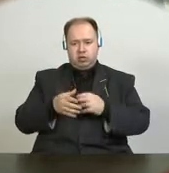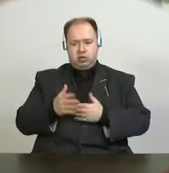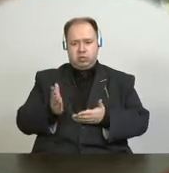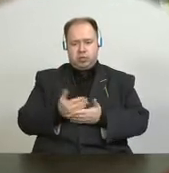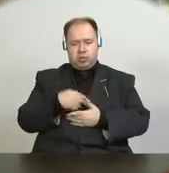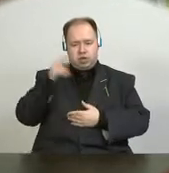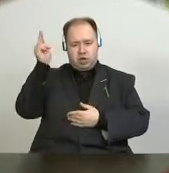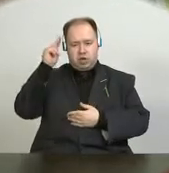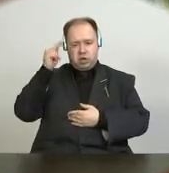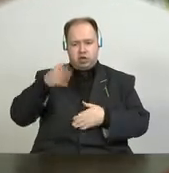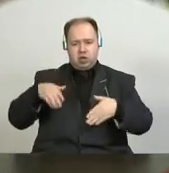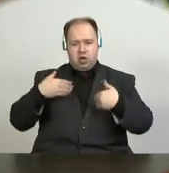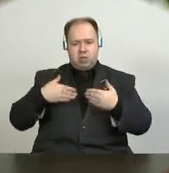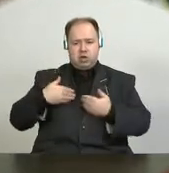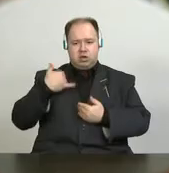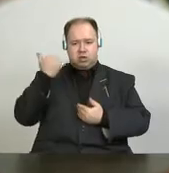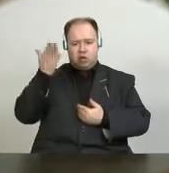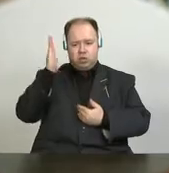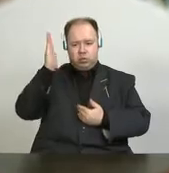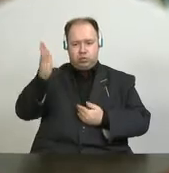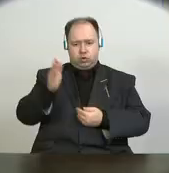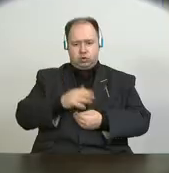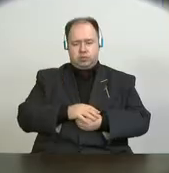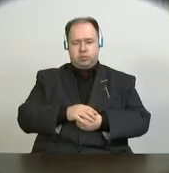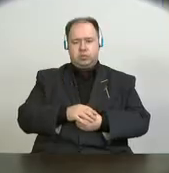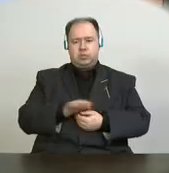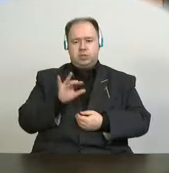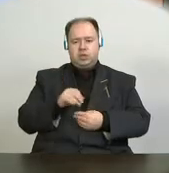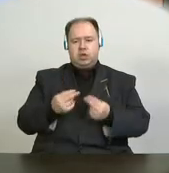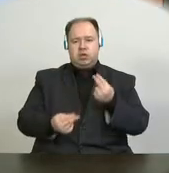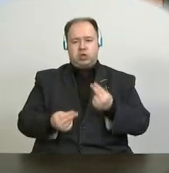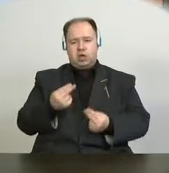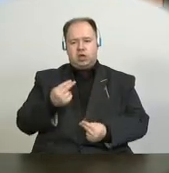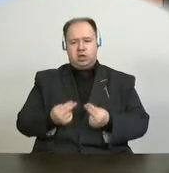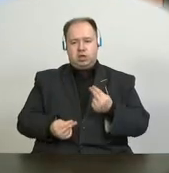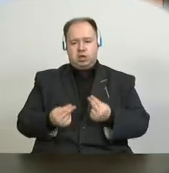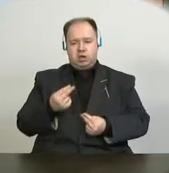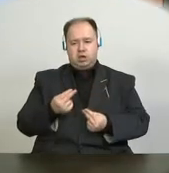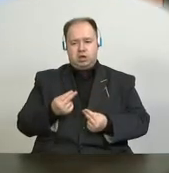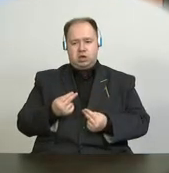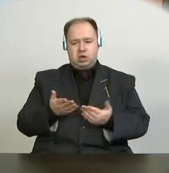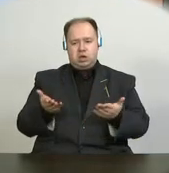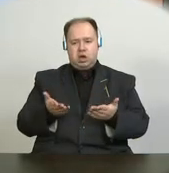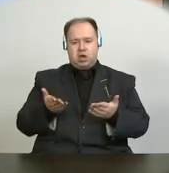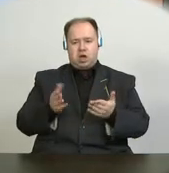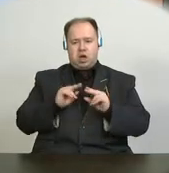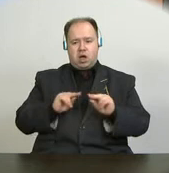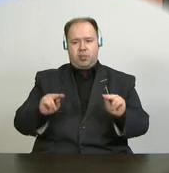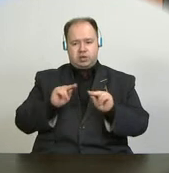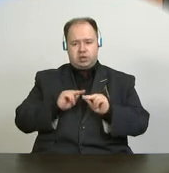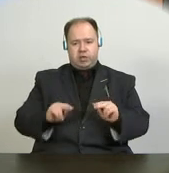очень полезные для будущего таким образом несмотря на то что игры как образование в